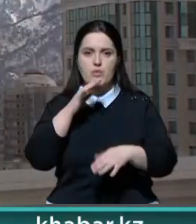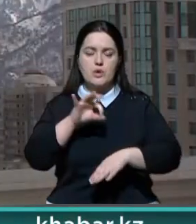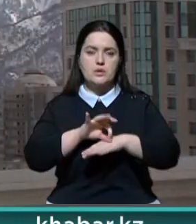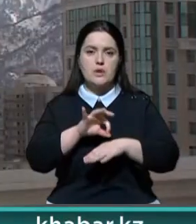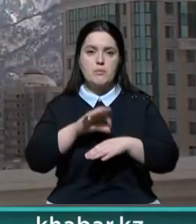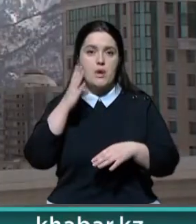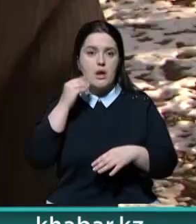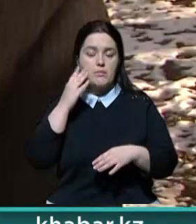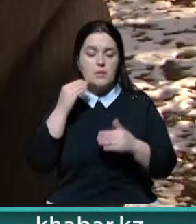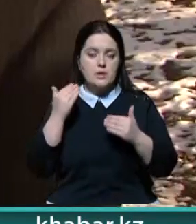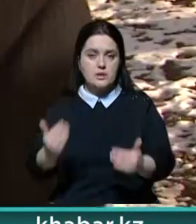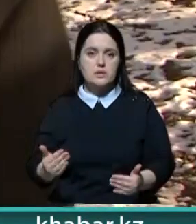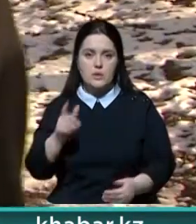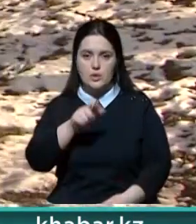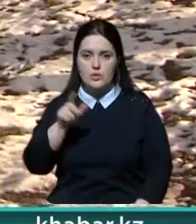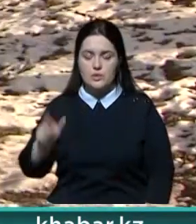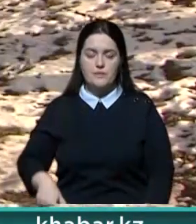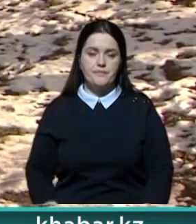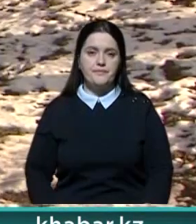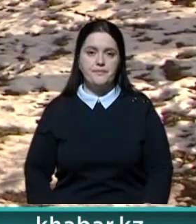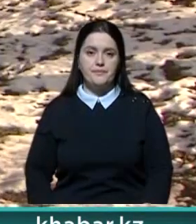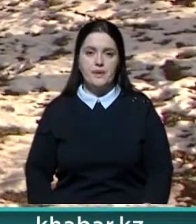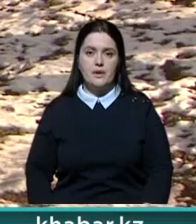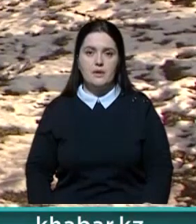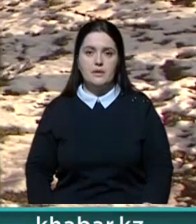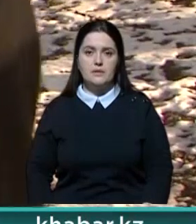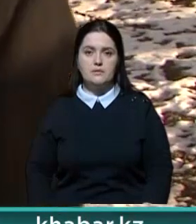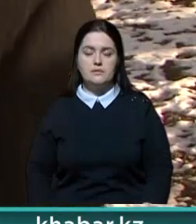заболеваний алматинцев. Основными вредными веществами